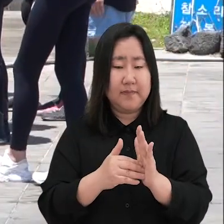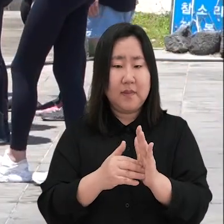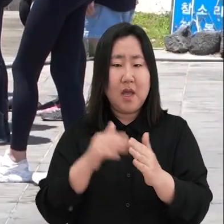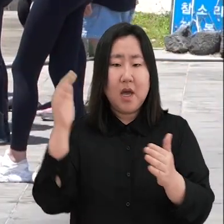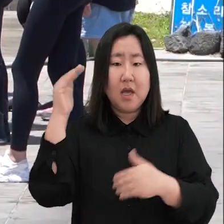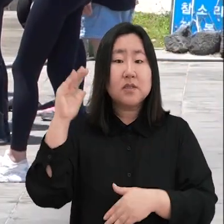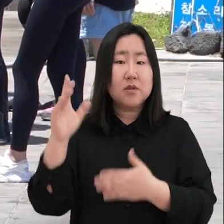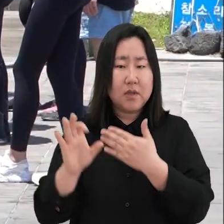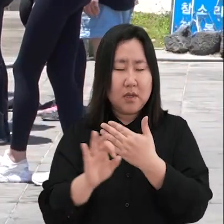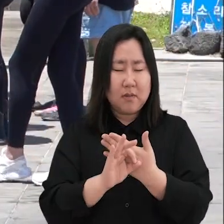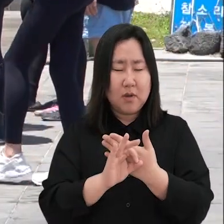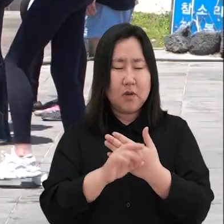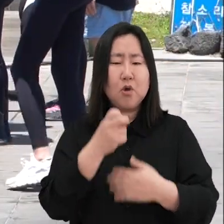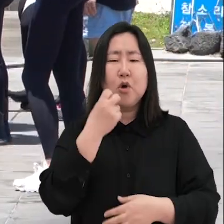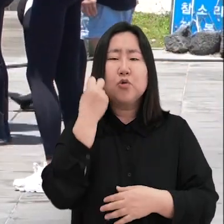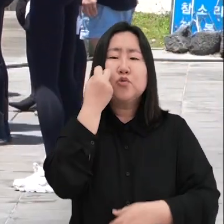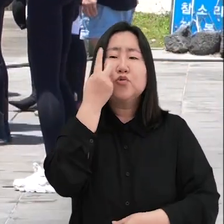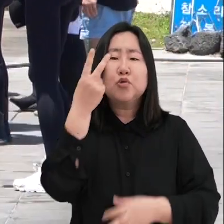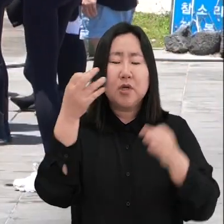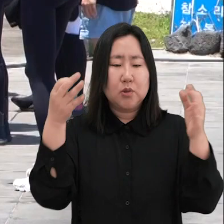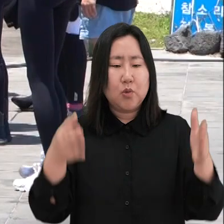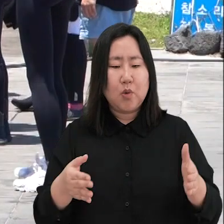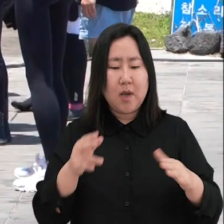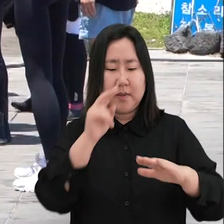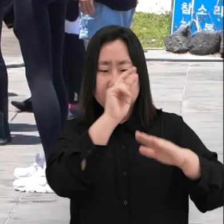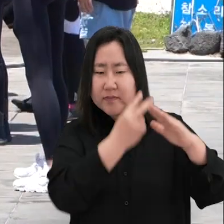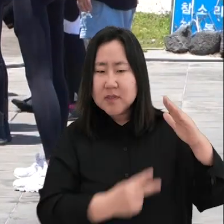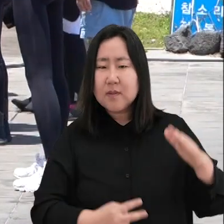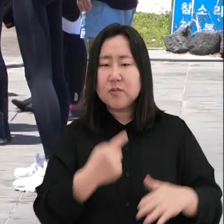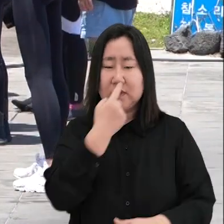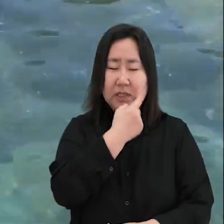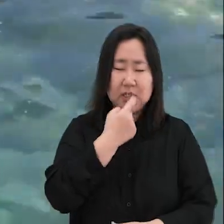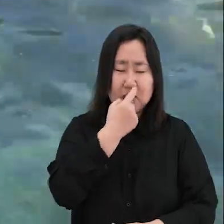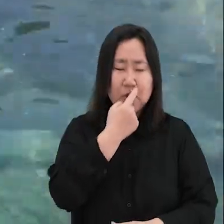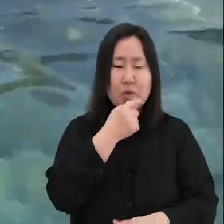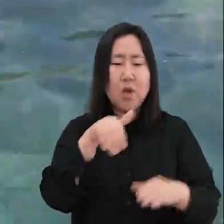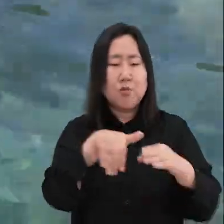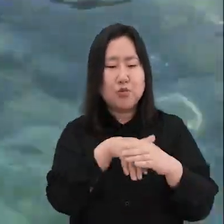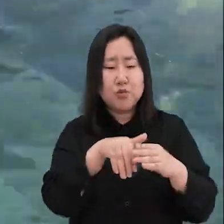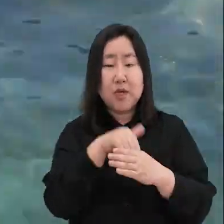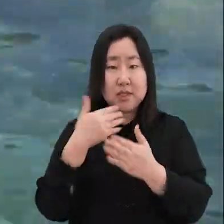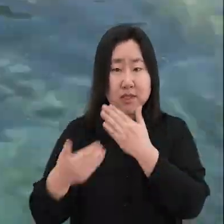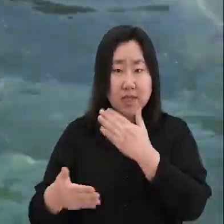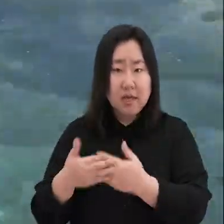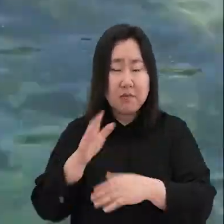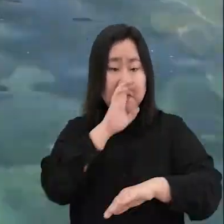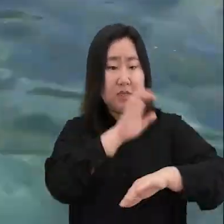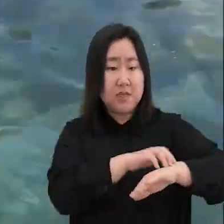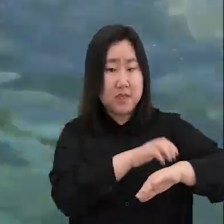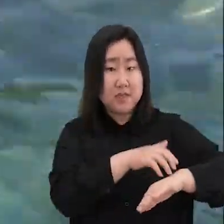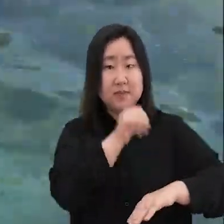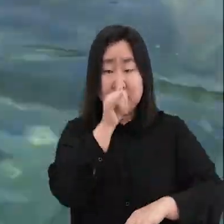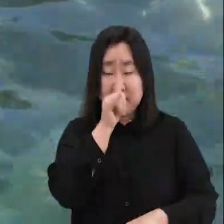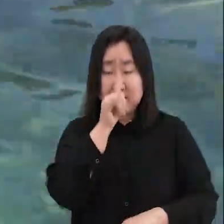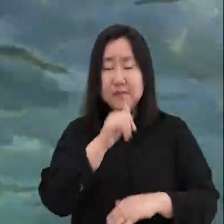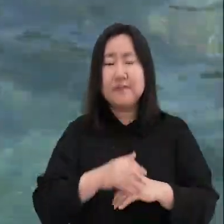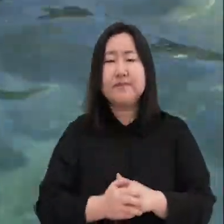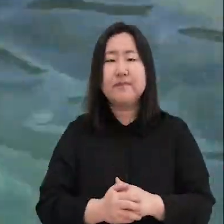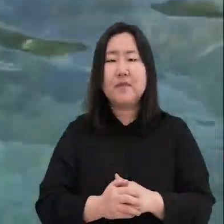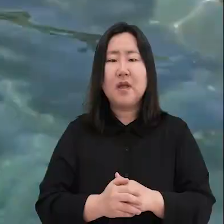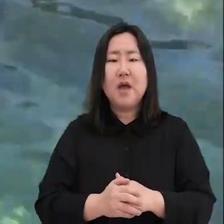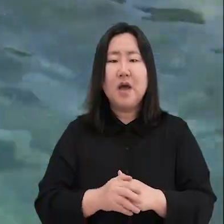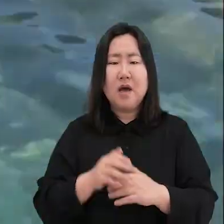모집합니다 선발된 교육생에게는 두 달 동안 잠수 이론과 해화 체험 실습 등 다양한 프로그램이